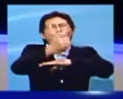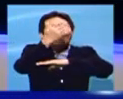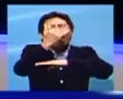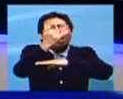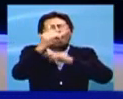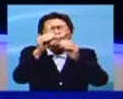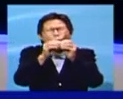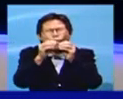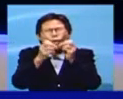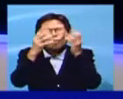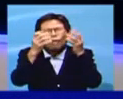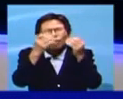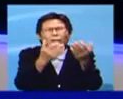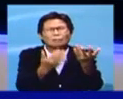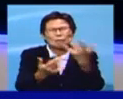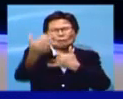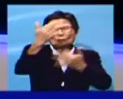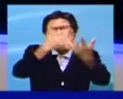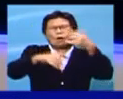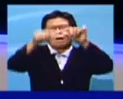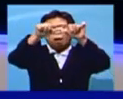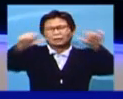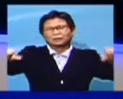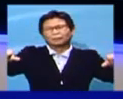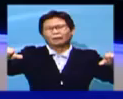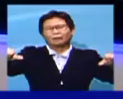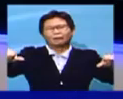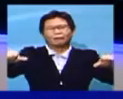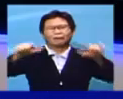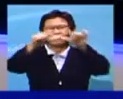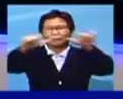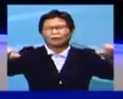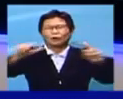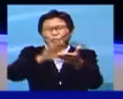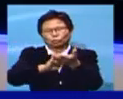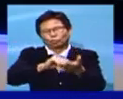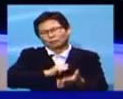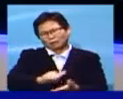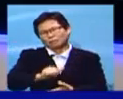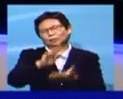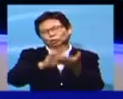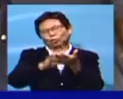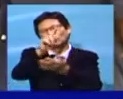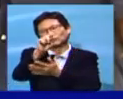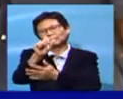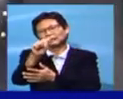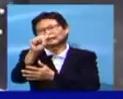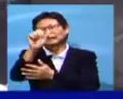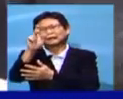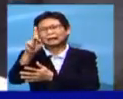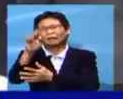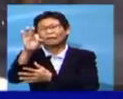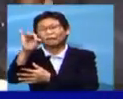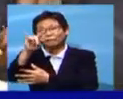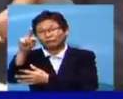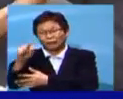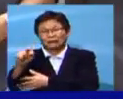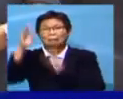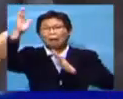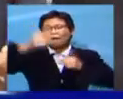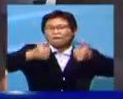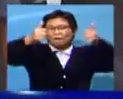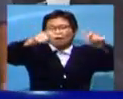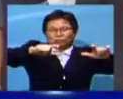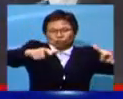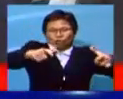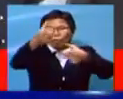kebakaran melibatkan asrama sekolah Pondok Madrasah dan sekolah tahfiz Malaysia menjadi negara pertama mewujudkan skuad